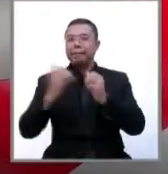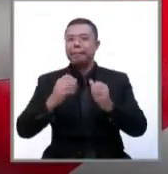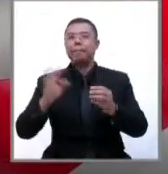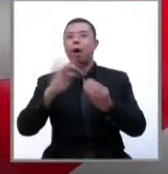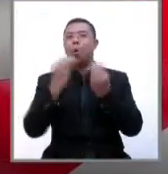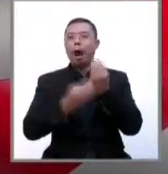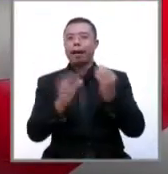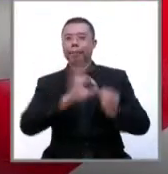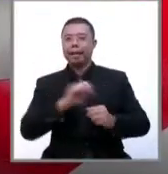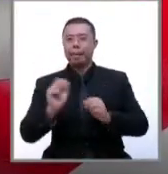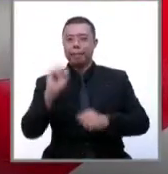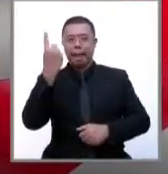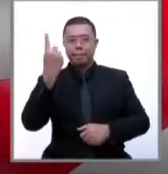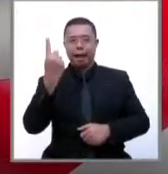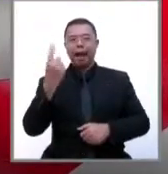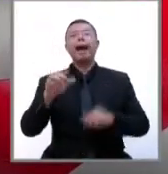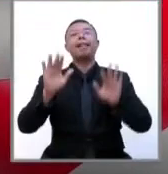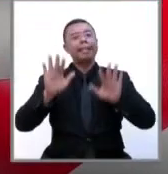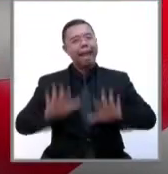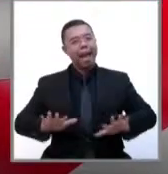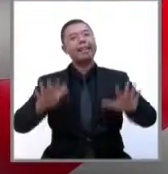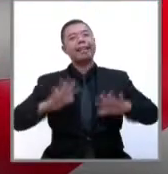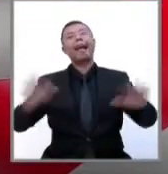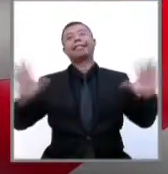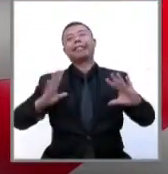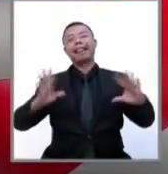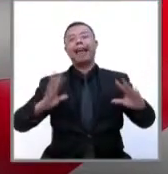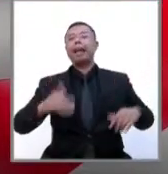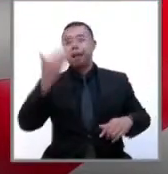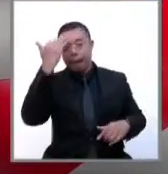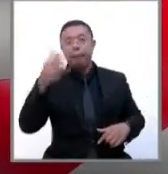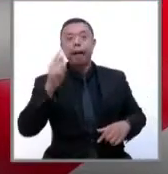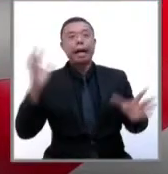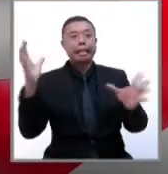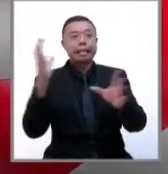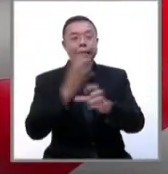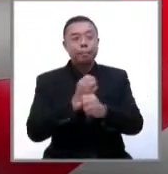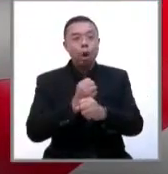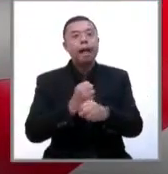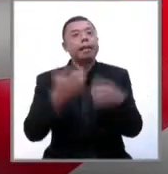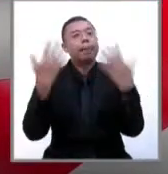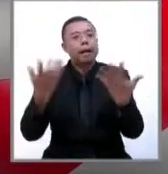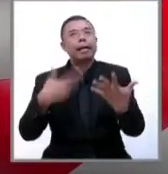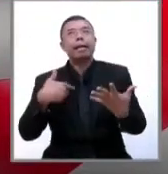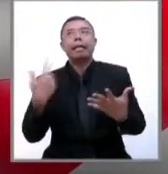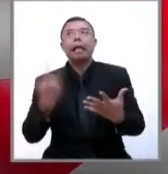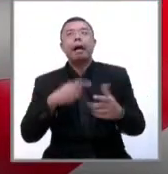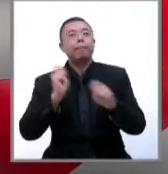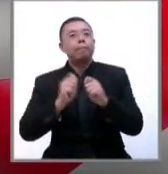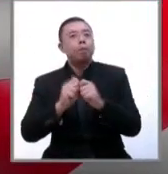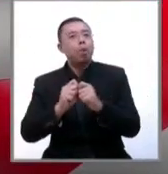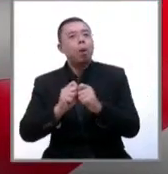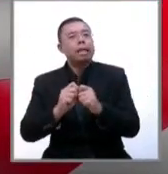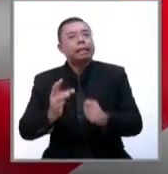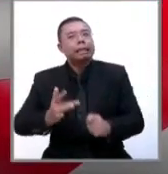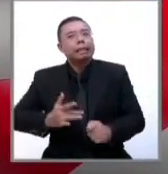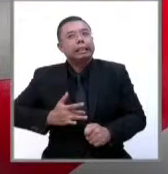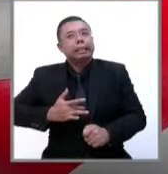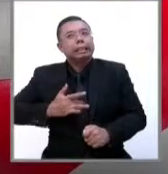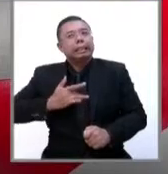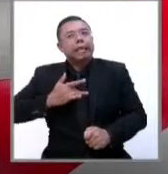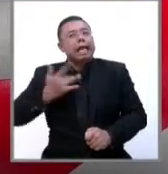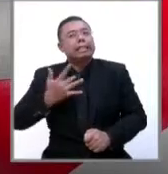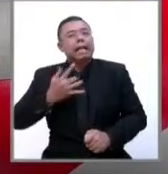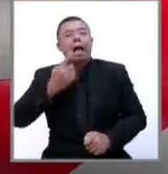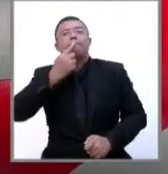pertama kemarin intinya di sini adalah bagaimana kita bisa menumbuhkan rasa sense